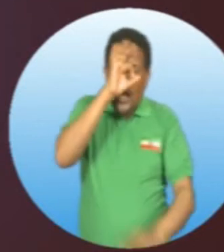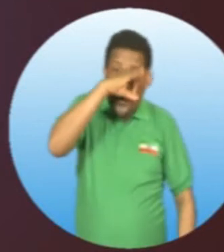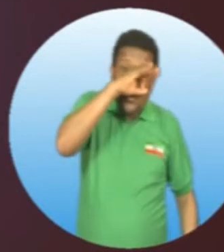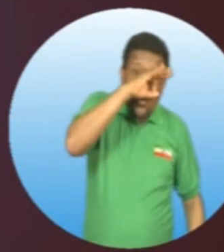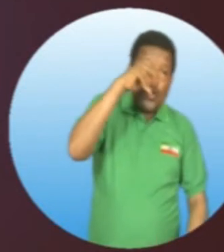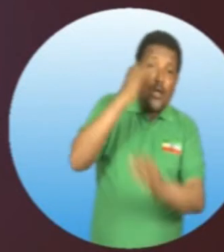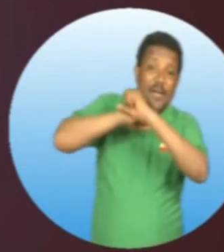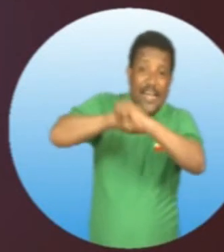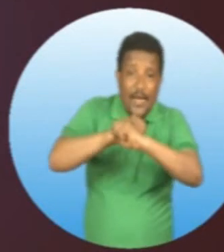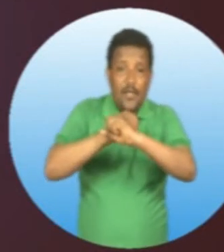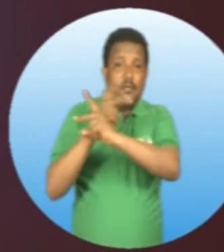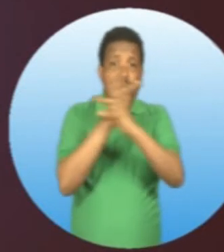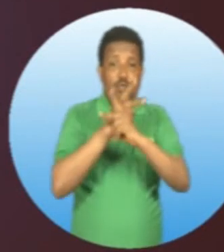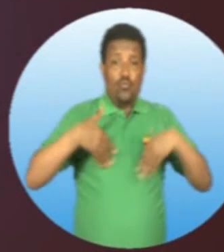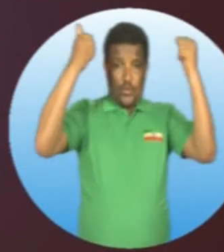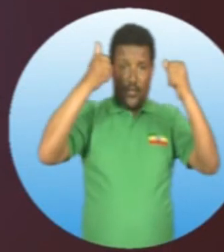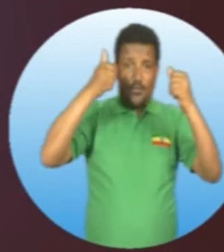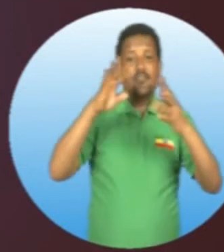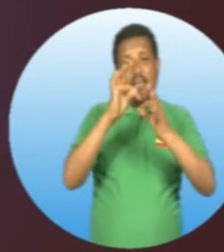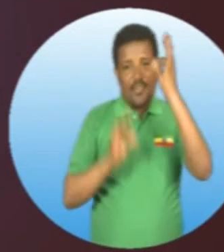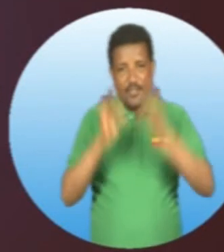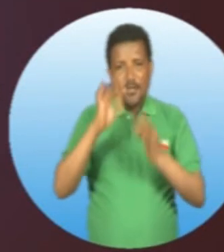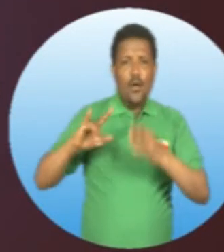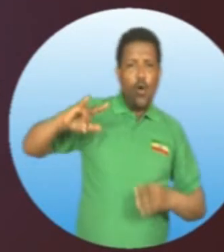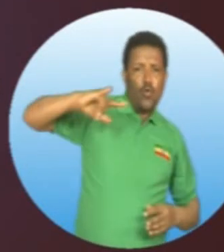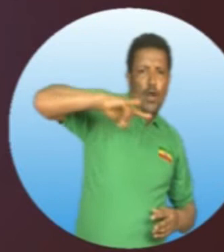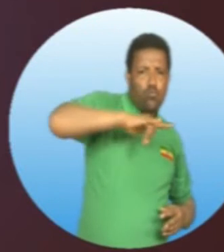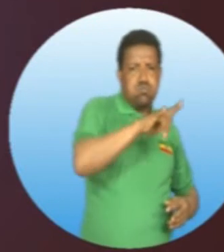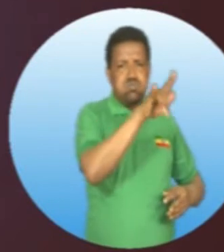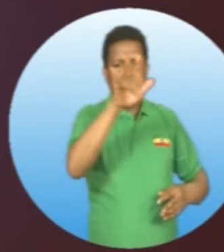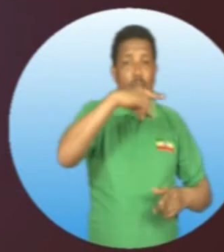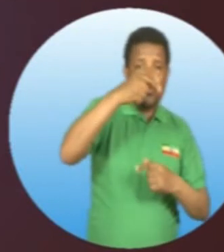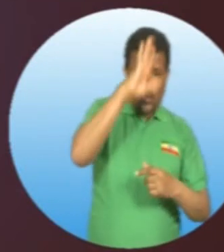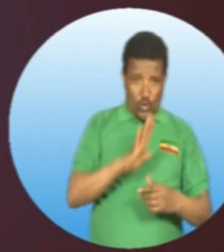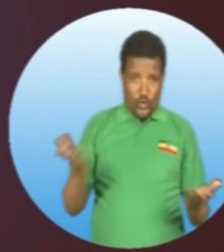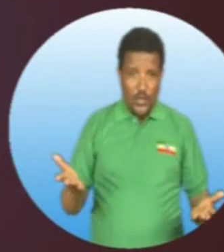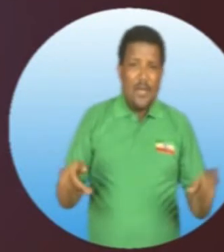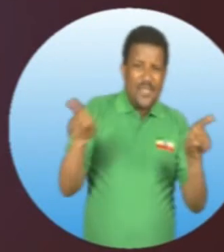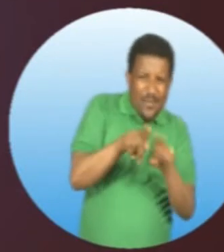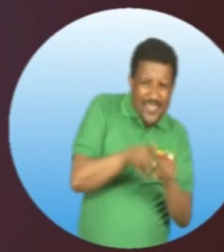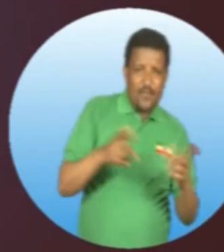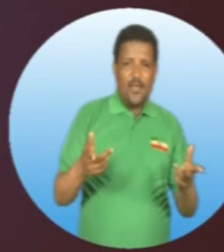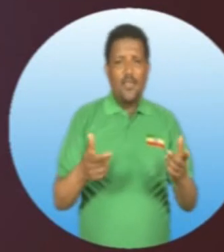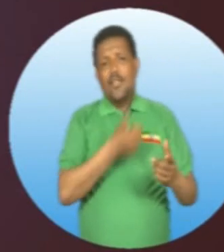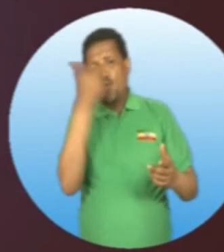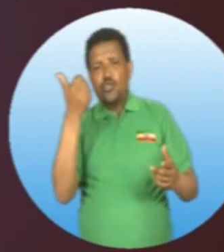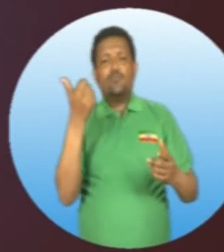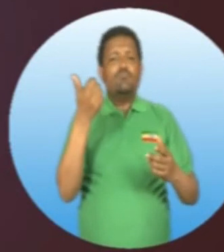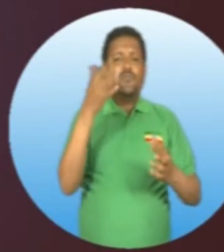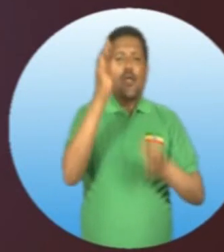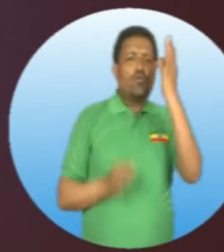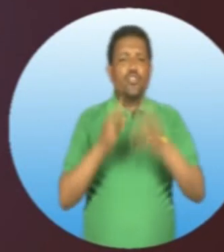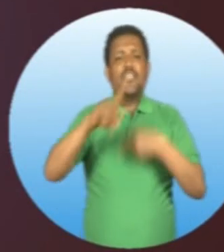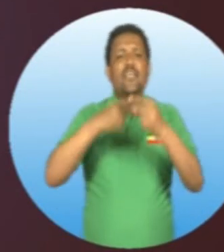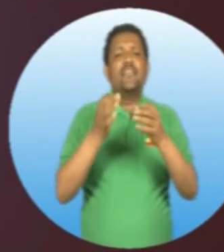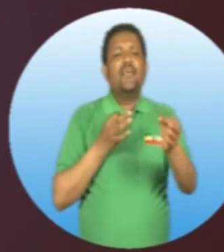ለመከላከል የሚጥር ኮበሌ ወጣት ታሪክ፣ በአውሮፕላን እየተጓዙ ያሉ መንገደኞች እና የሌሎች ታሪኮችን